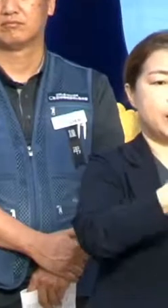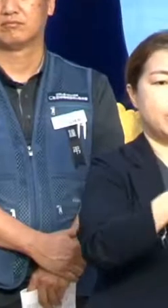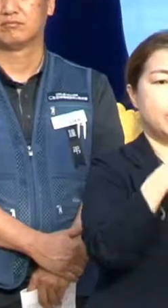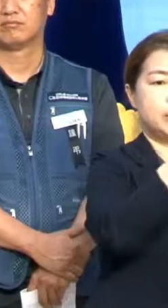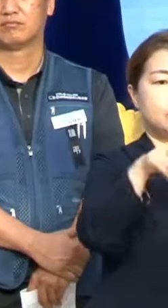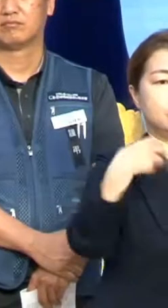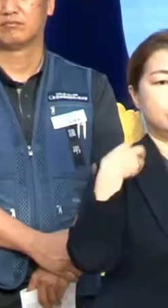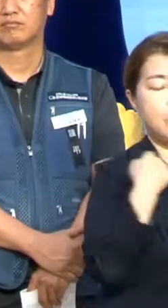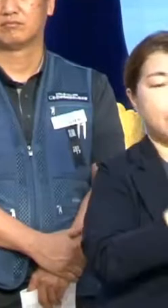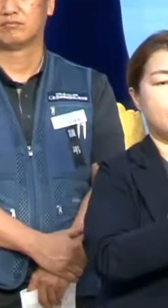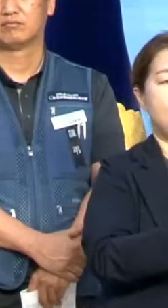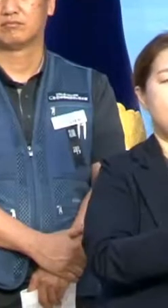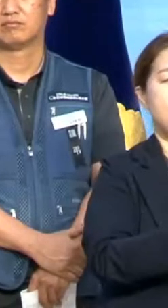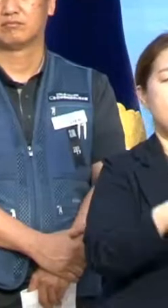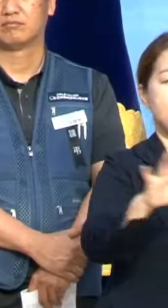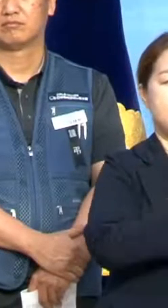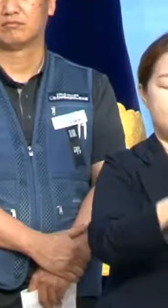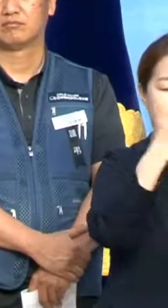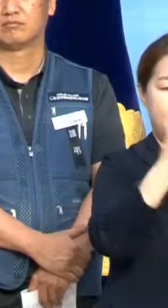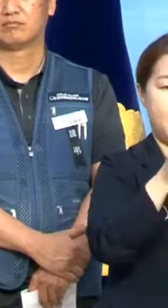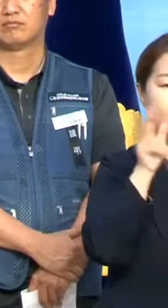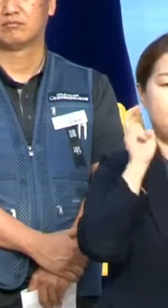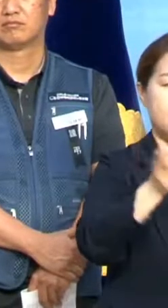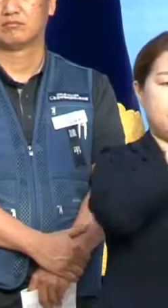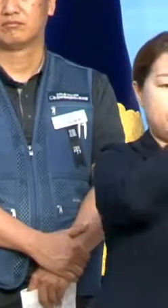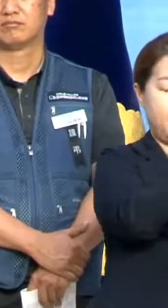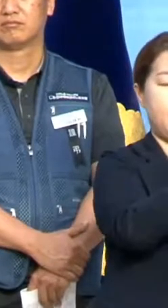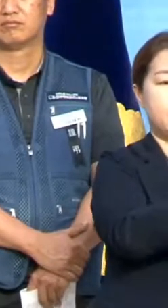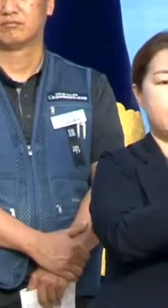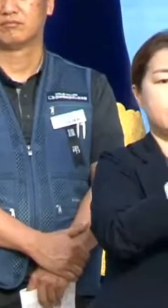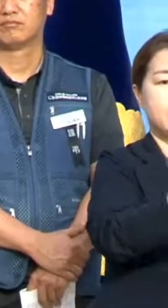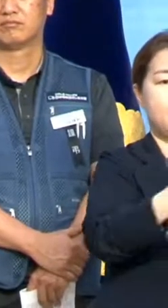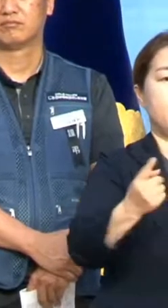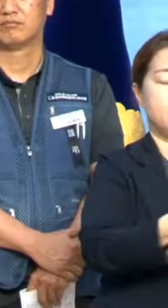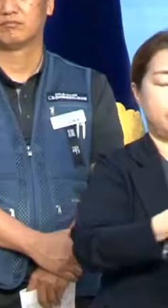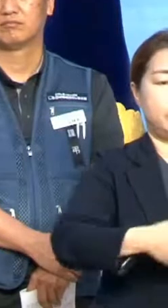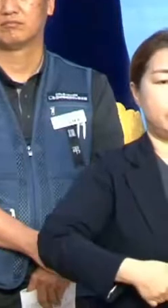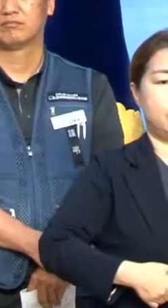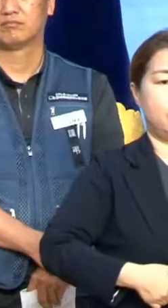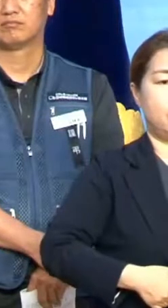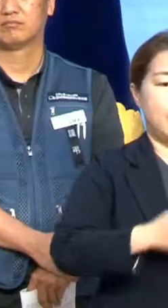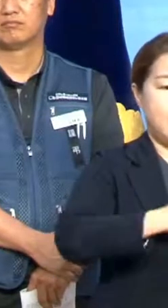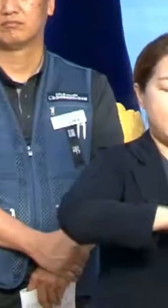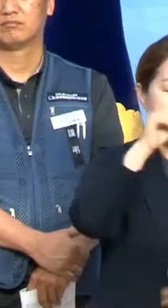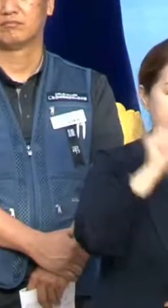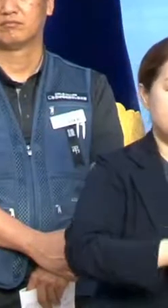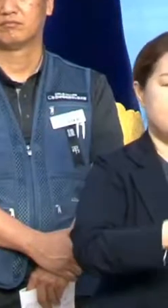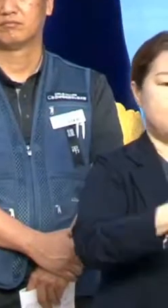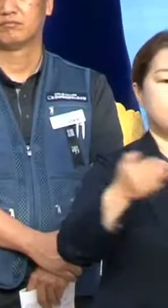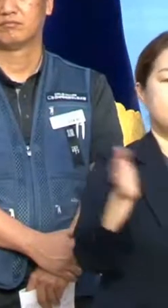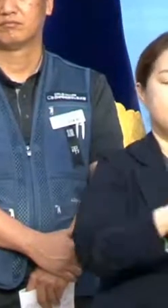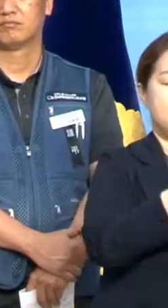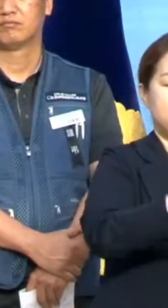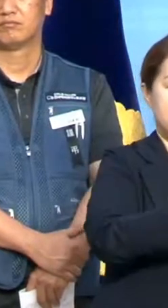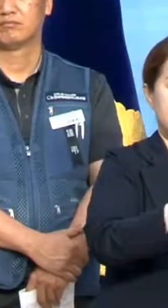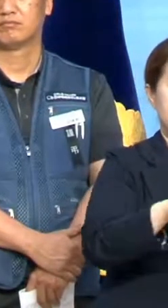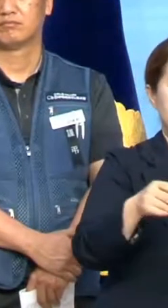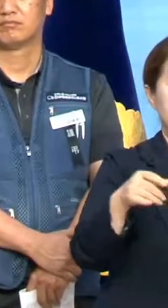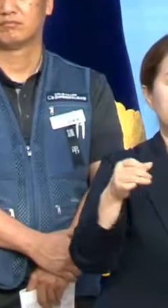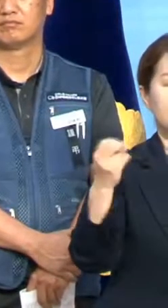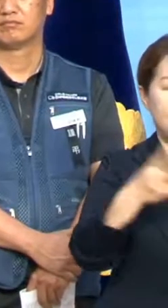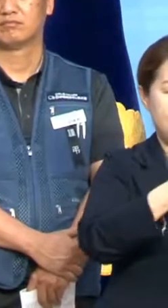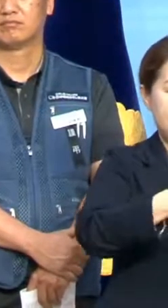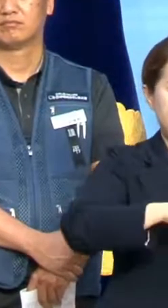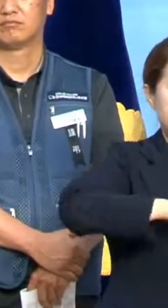비용을 사용자가 전에 부담하도록 하는 제도 개선이 필요합니다 또한 아침 7시 물류센터에서 반강제로 물론